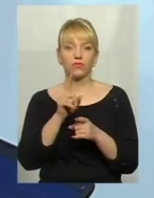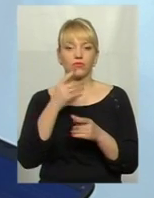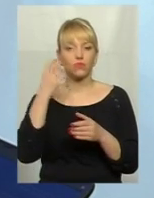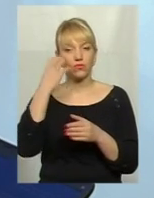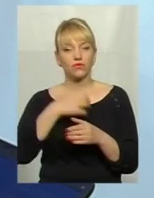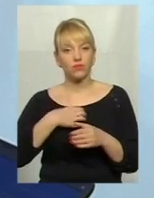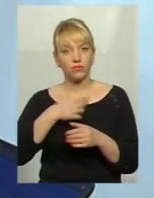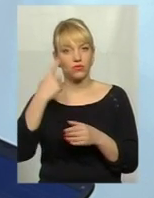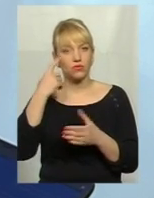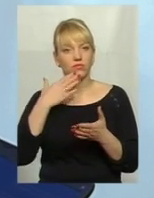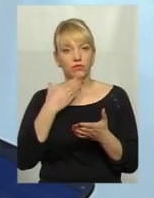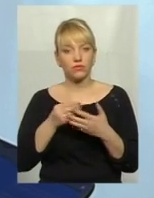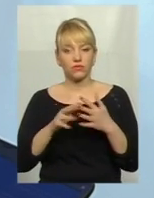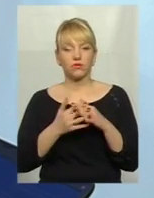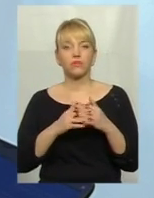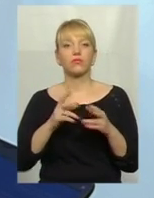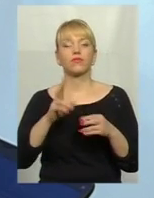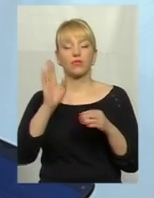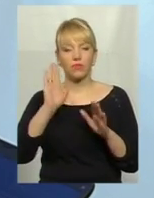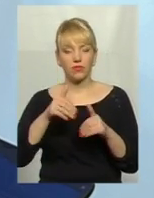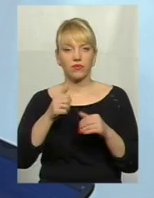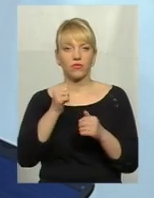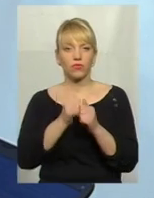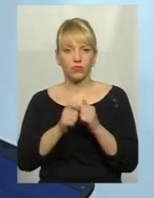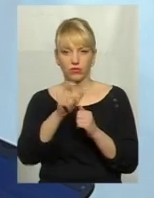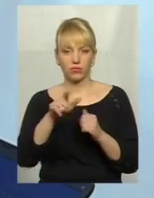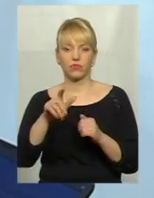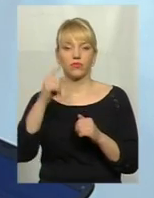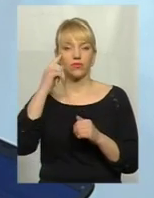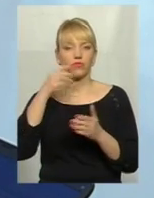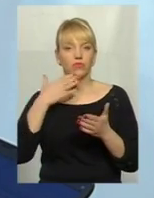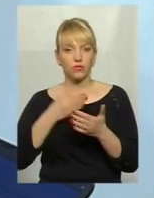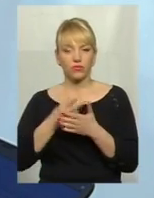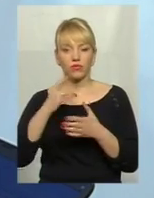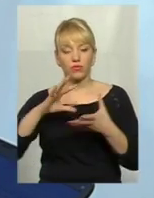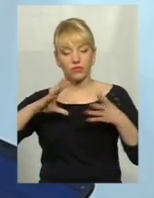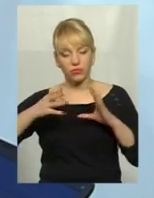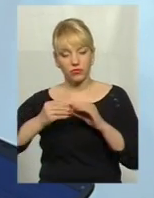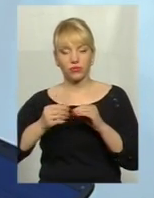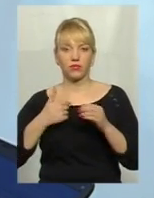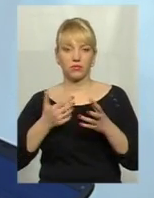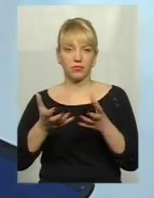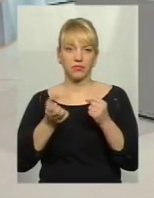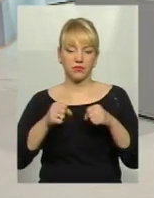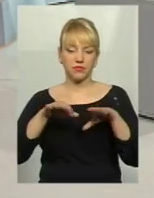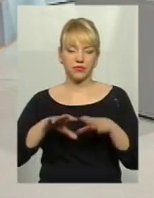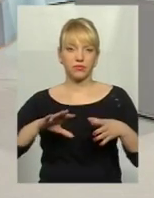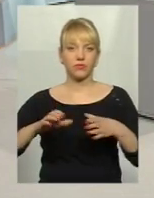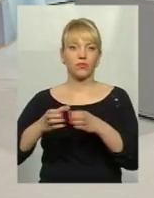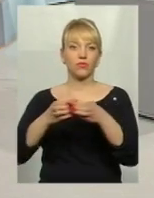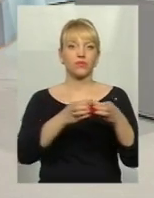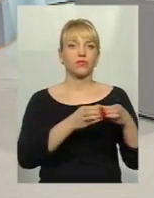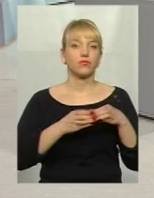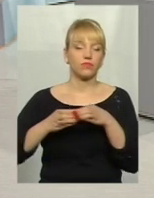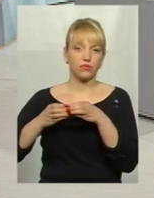Хай кожен тягне, хай кожен буде патріот, але в загальному вболівання ми приймаємо все-таки рішення колегіальне.